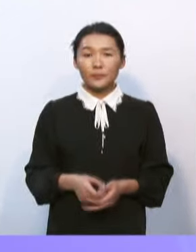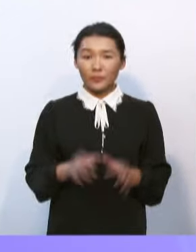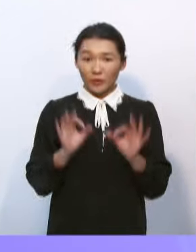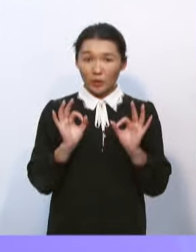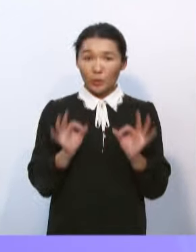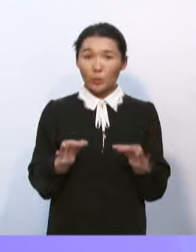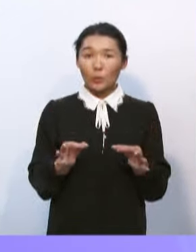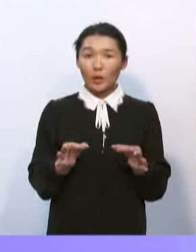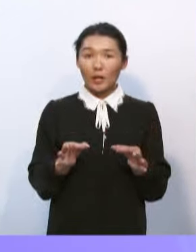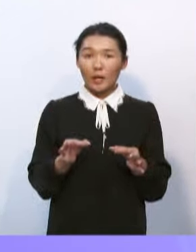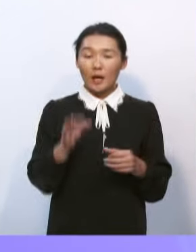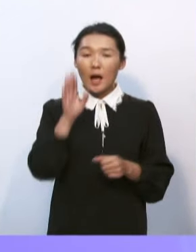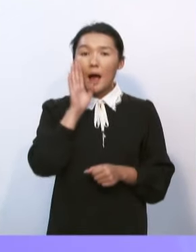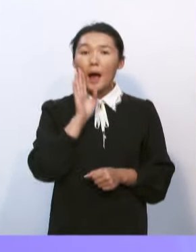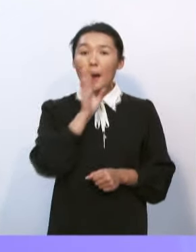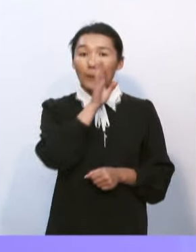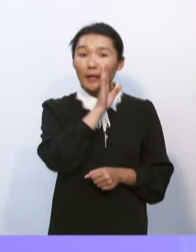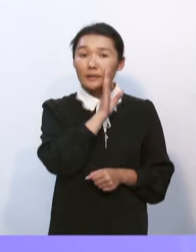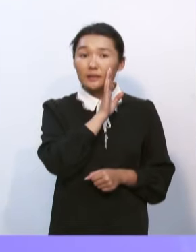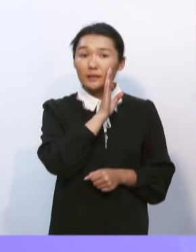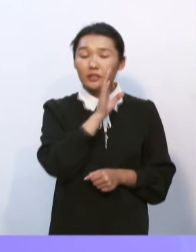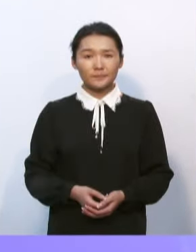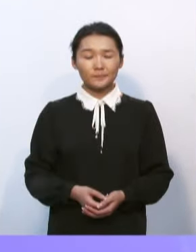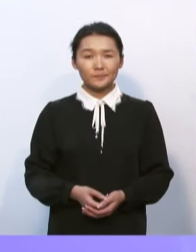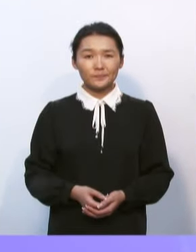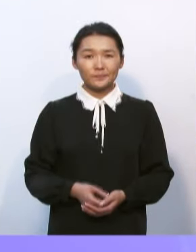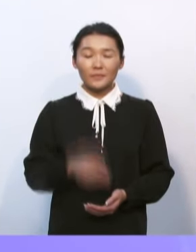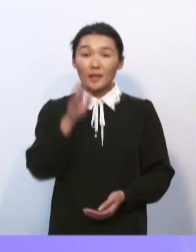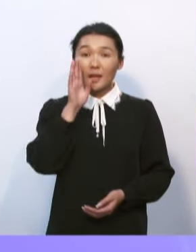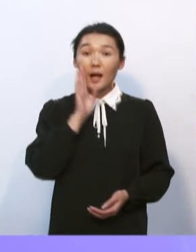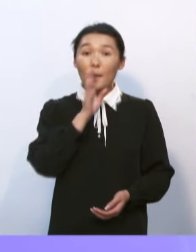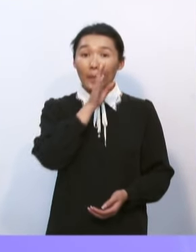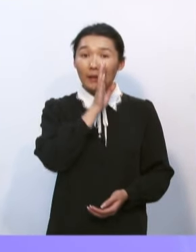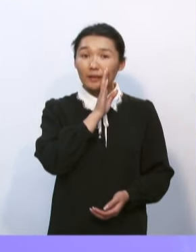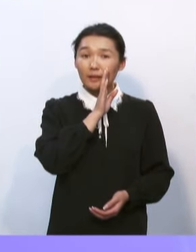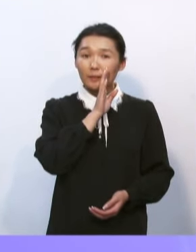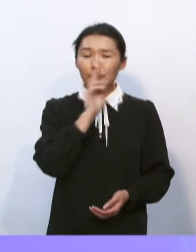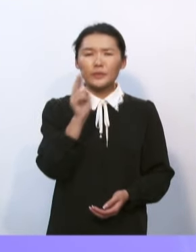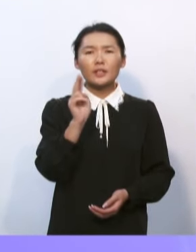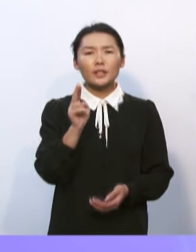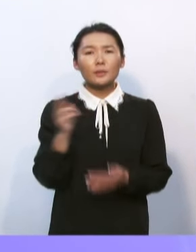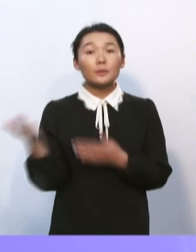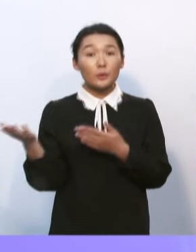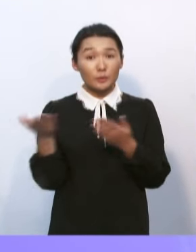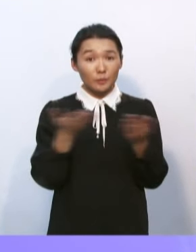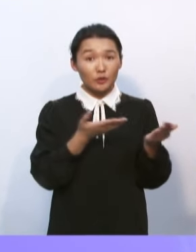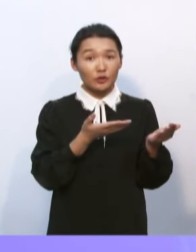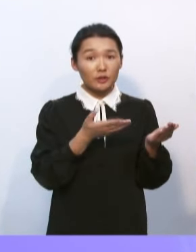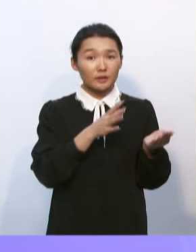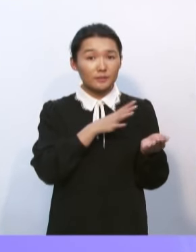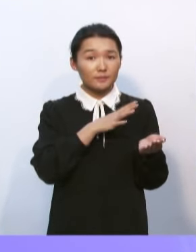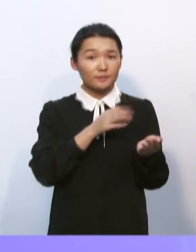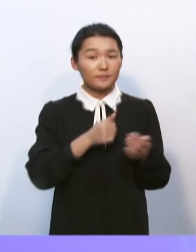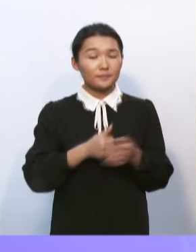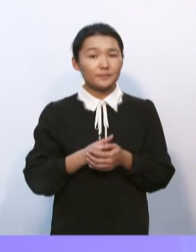Туура, апасы жана баласы. Апаны ким тосуп чыкты?